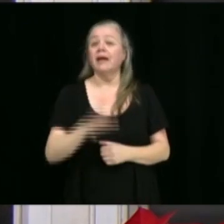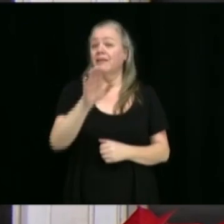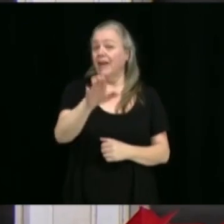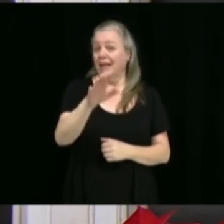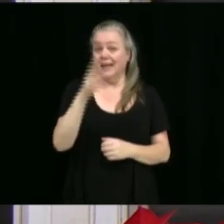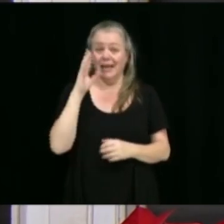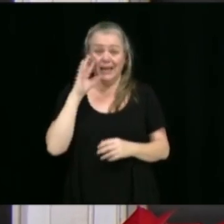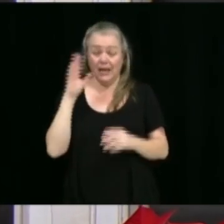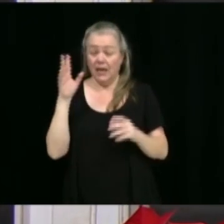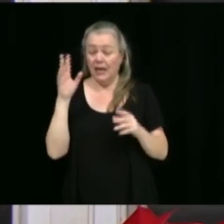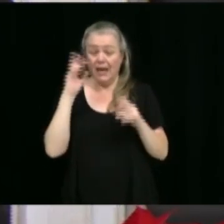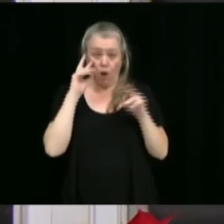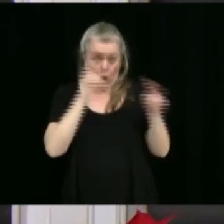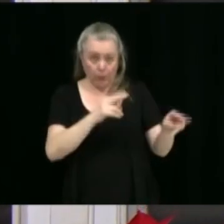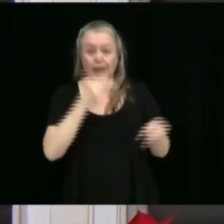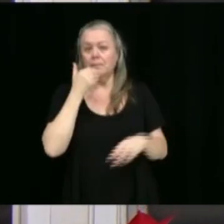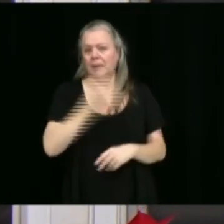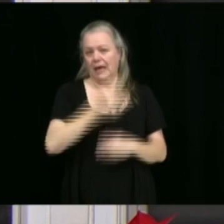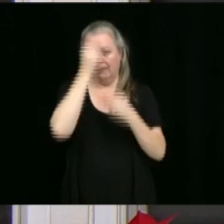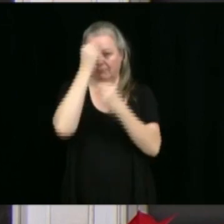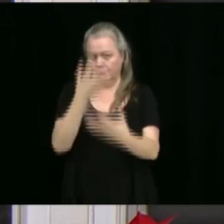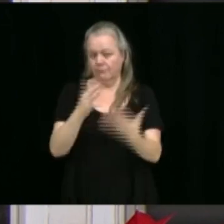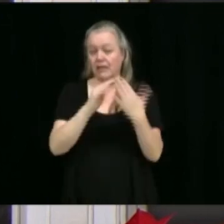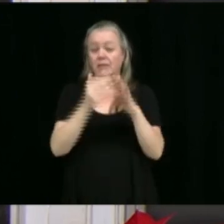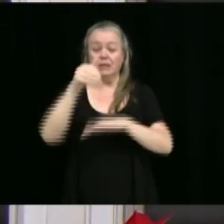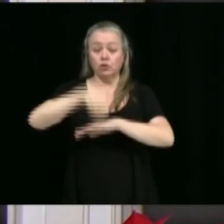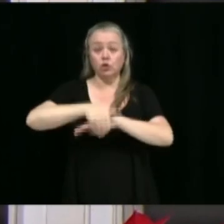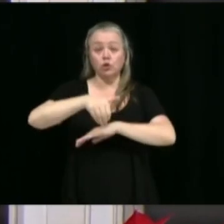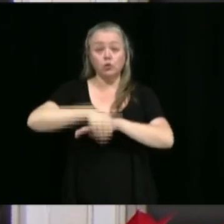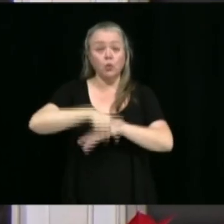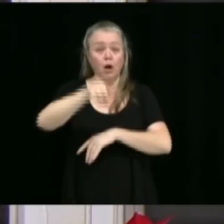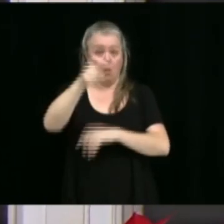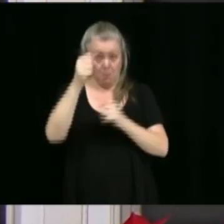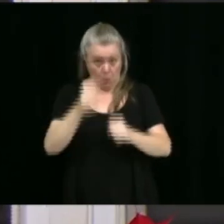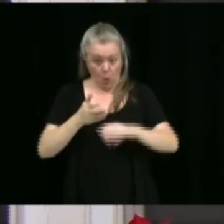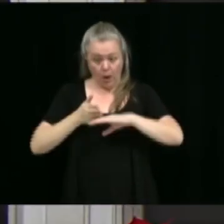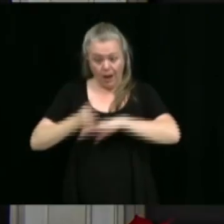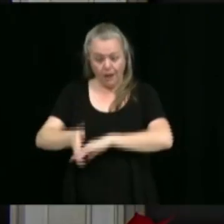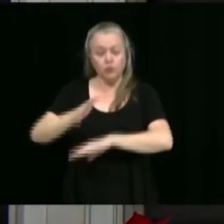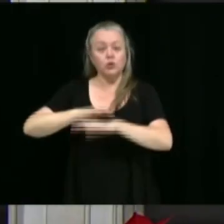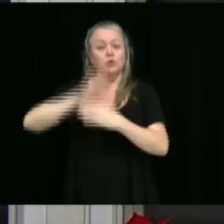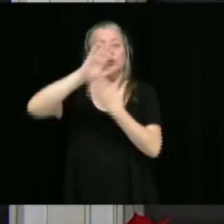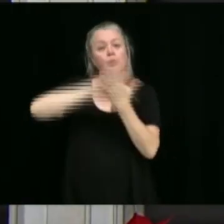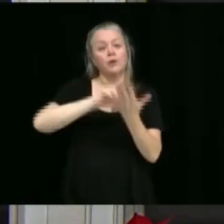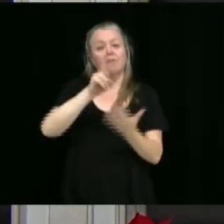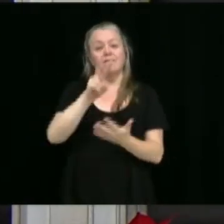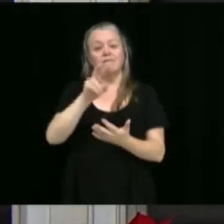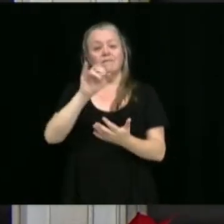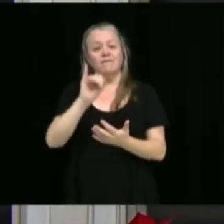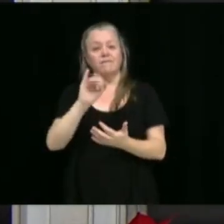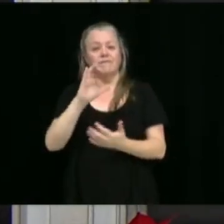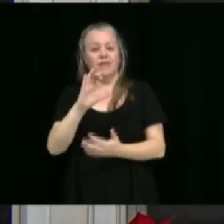soir, l'ensemble des informations sont disponibles sur le site de la Ville de Victoriaville au